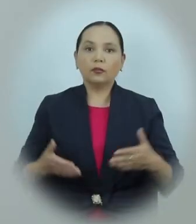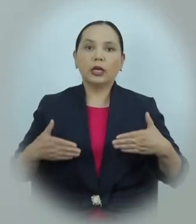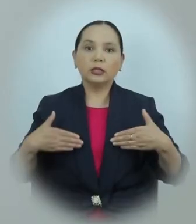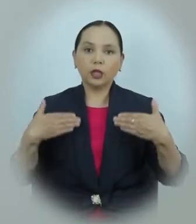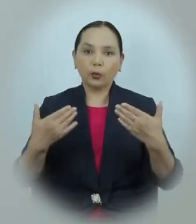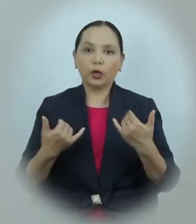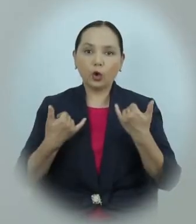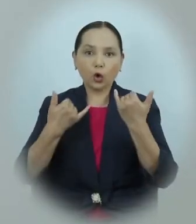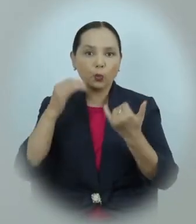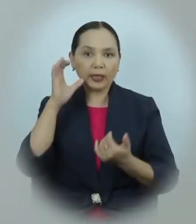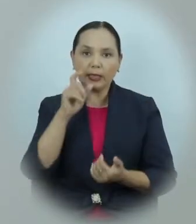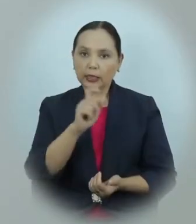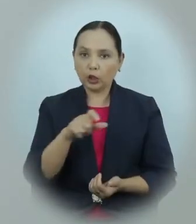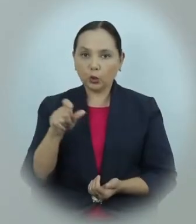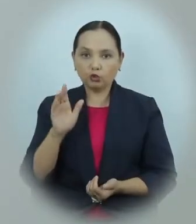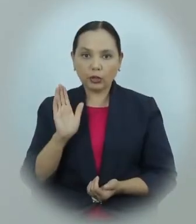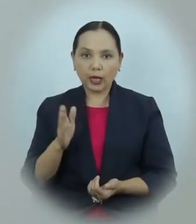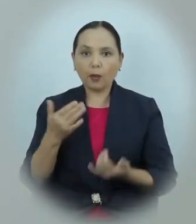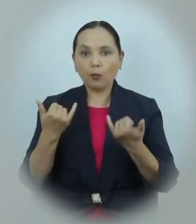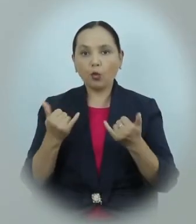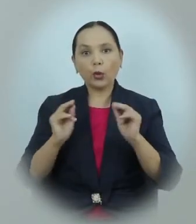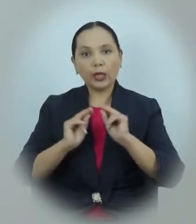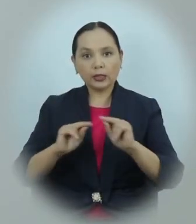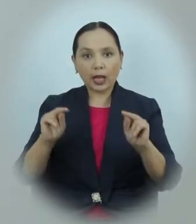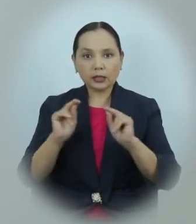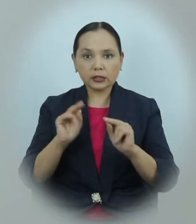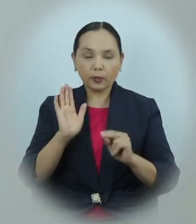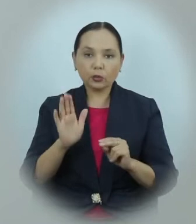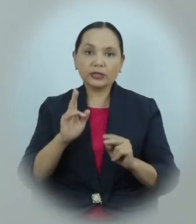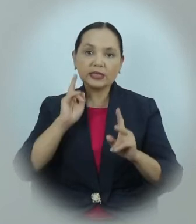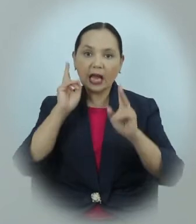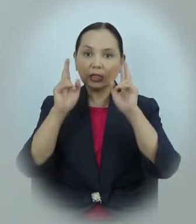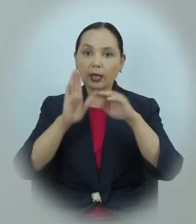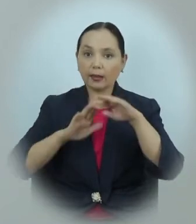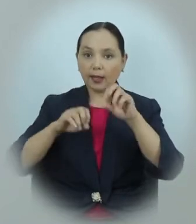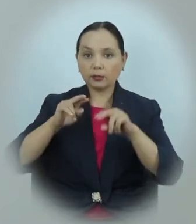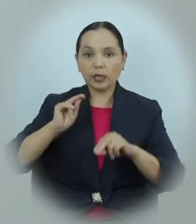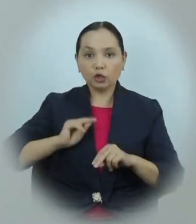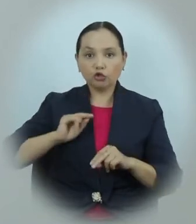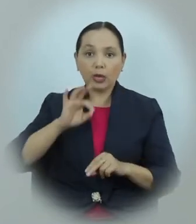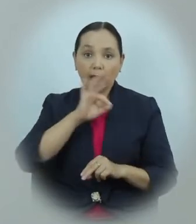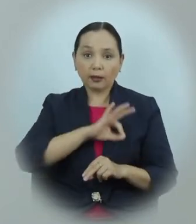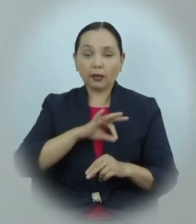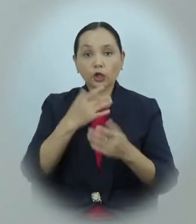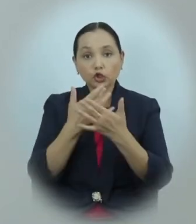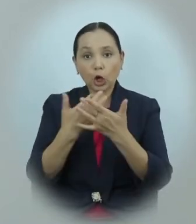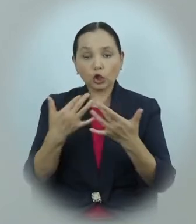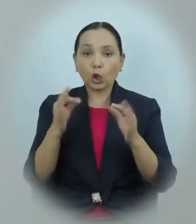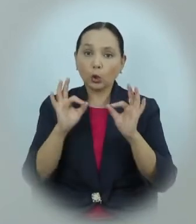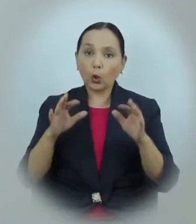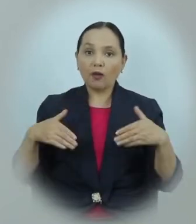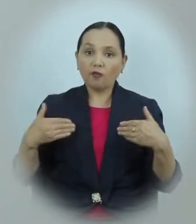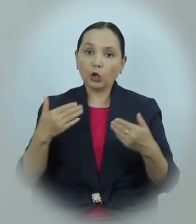Assalomu alaykum, hurmatli tinglovchilar. Bugungi darsimiz sartaroshlik kasbida ishlatiladigan jihozlardan